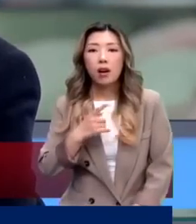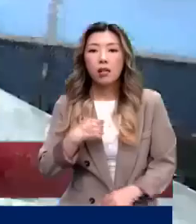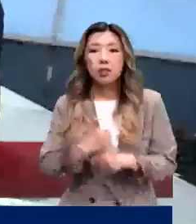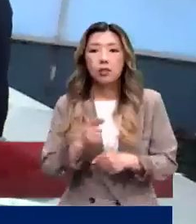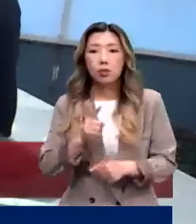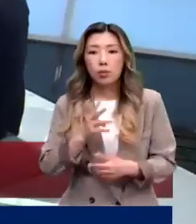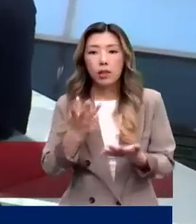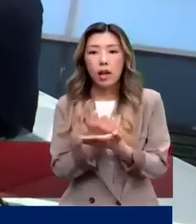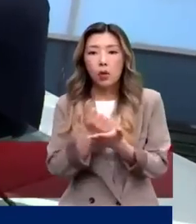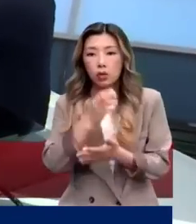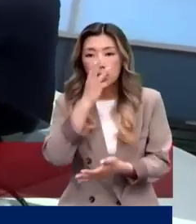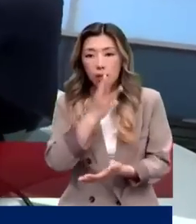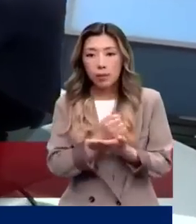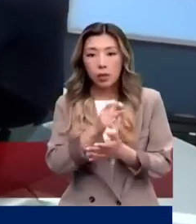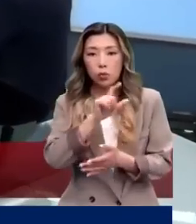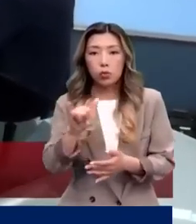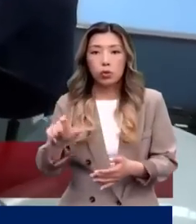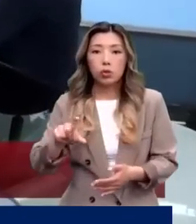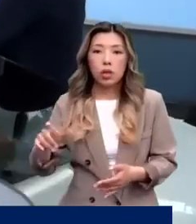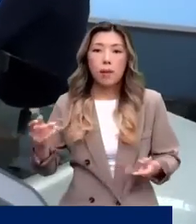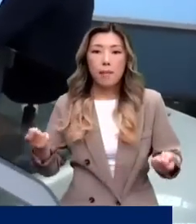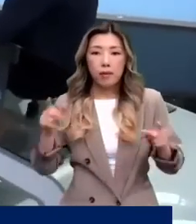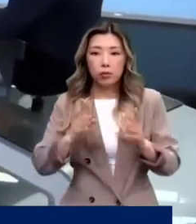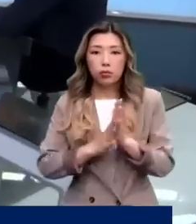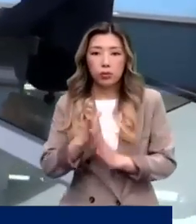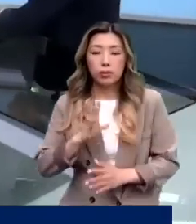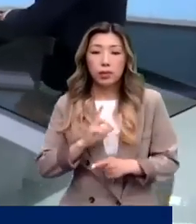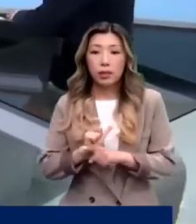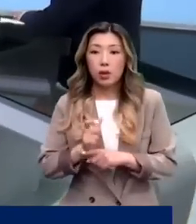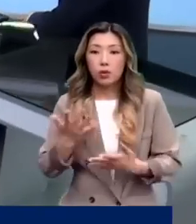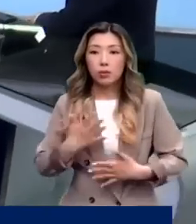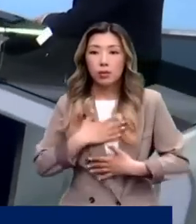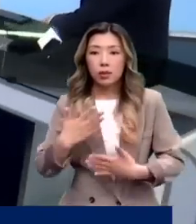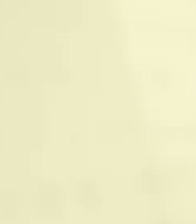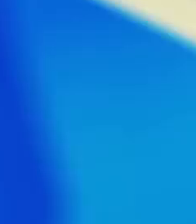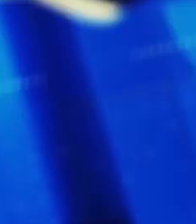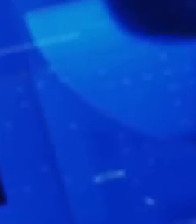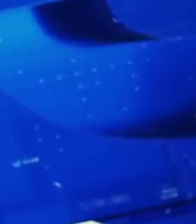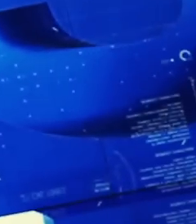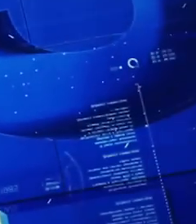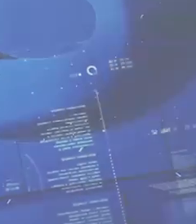повышались, и все это для экономики. Совершенно. Спасибо большое. Айкын Конуров сегодня у нас был в гостях, депутат Мажилиса. Спасибо.